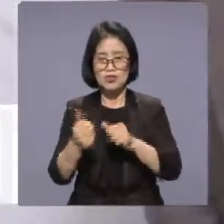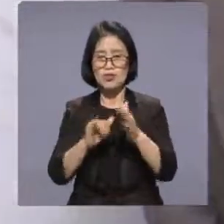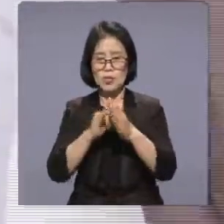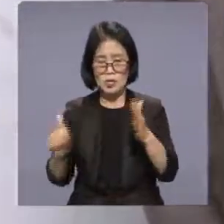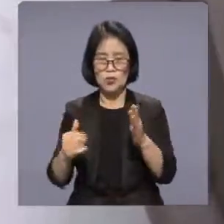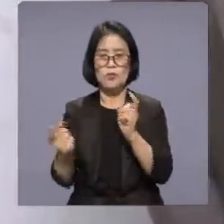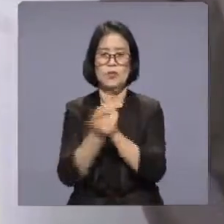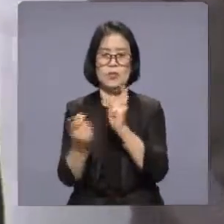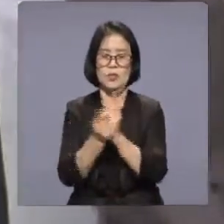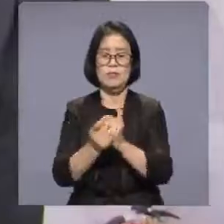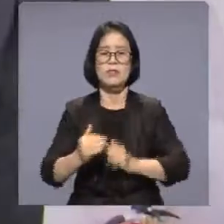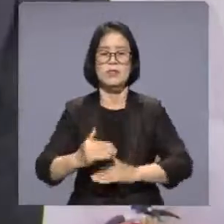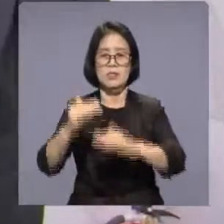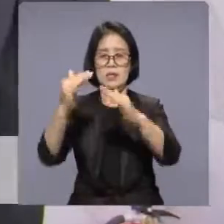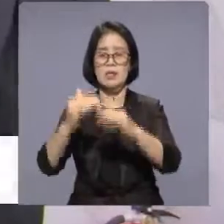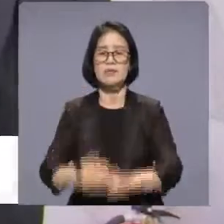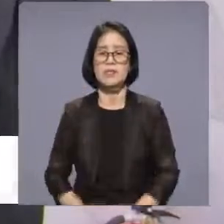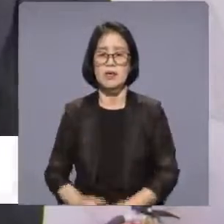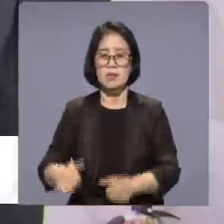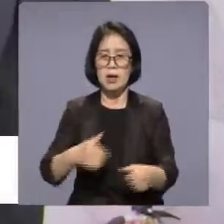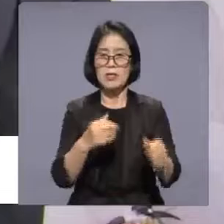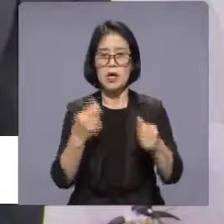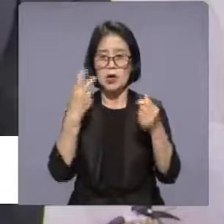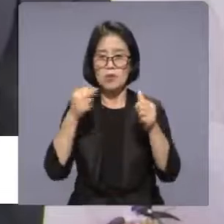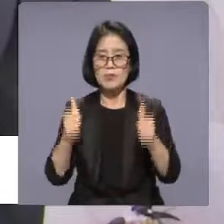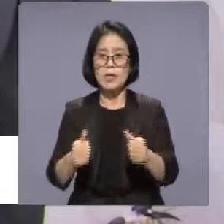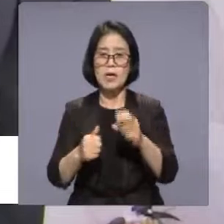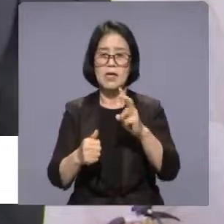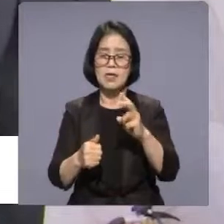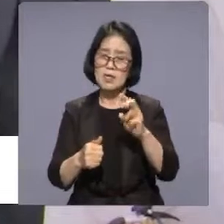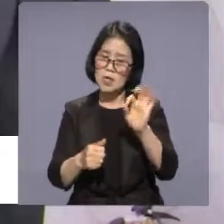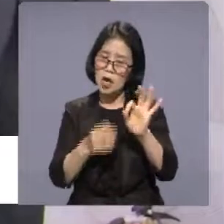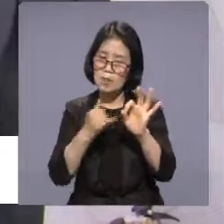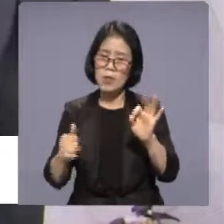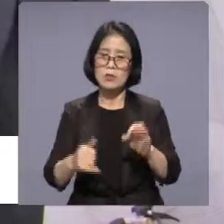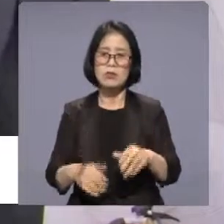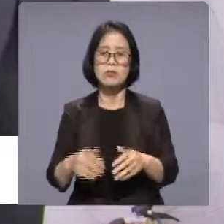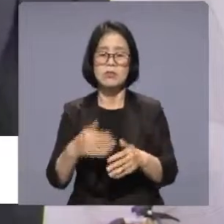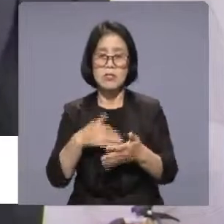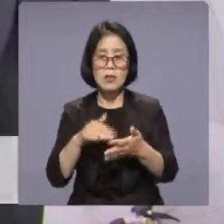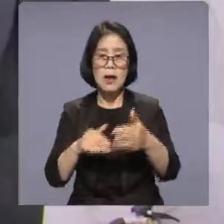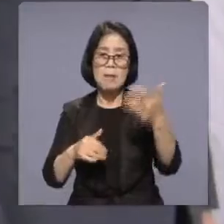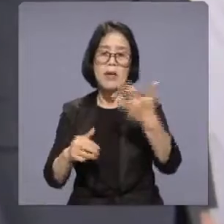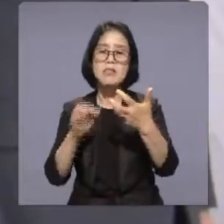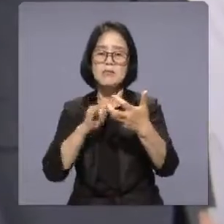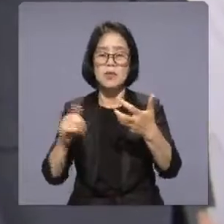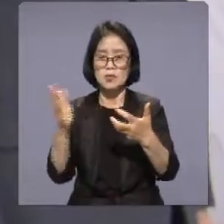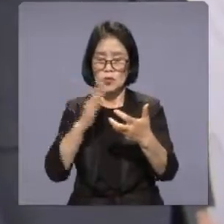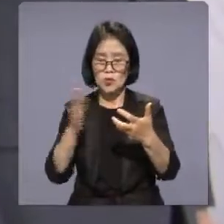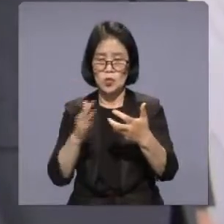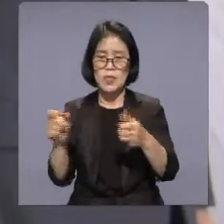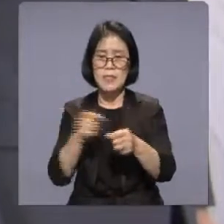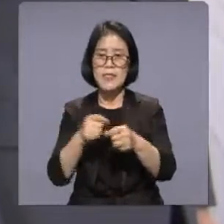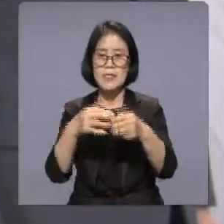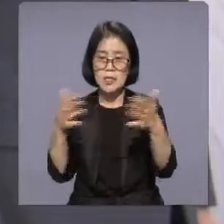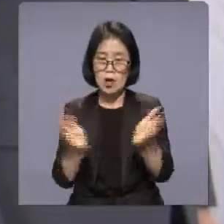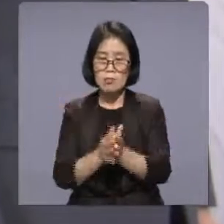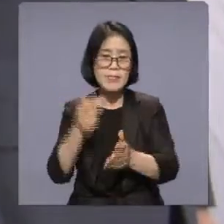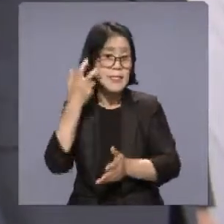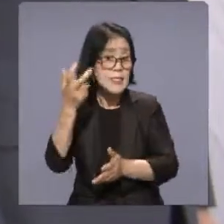진행합니다. 파견검사 10명 등 80명 안팎으로 진영을 꾸리는 특검의 수사기간은